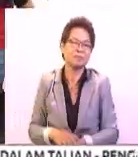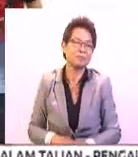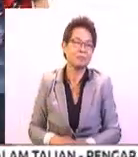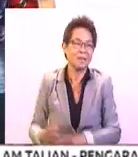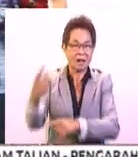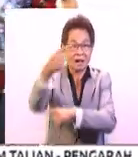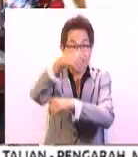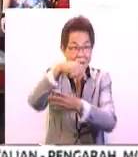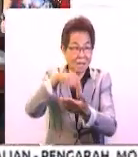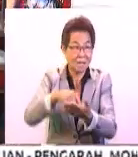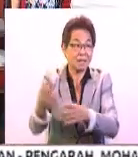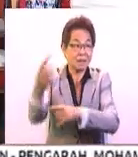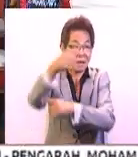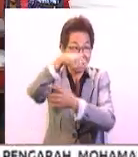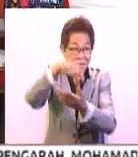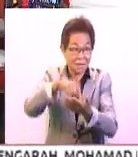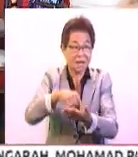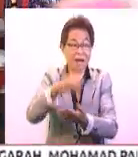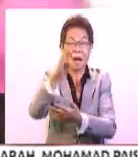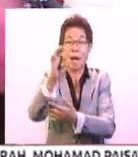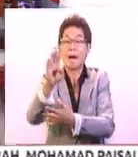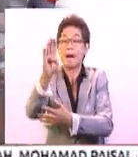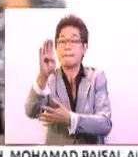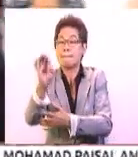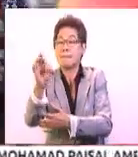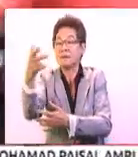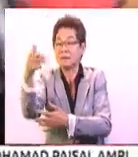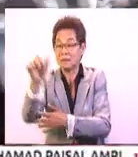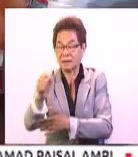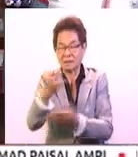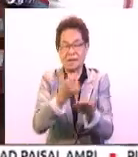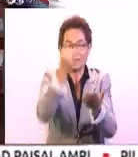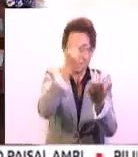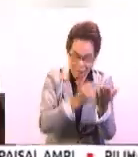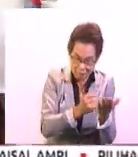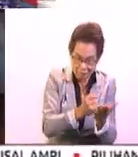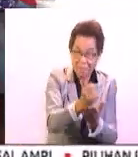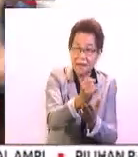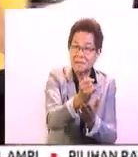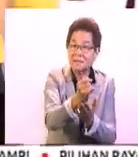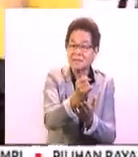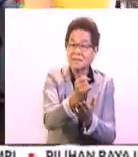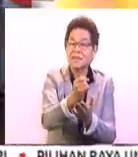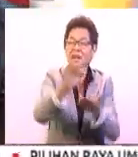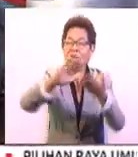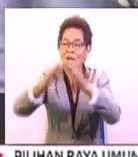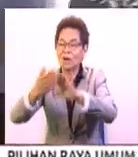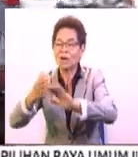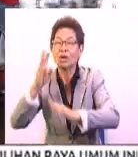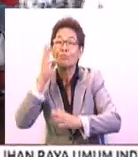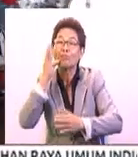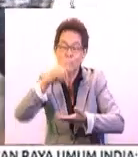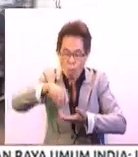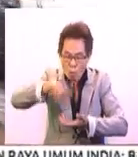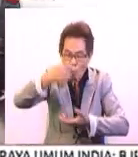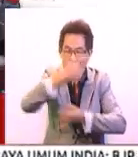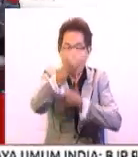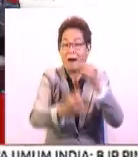Hari ini Bernas menganjurkan program Ikhlas Community Bubur Lambuk